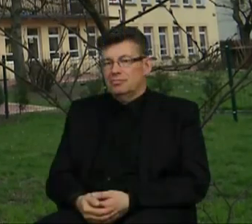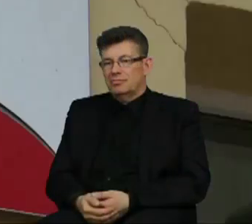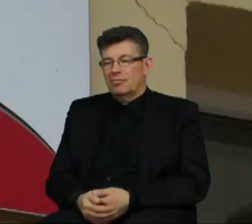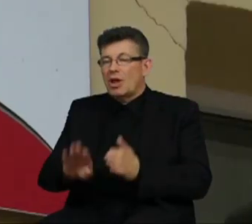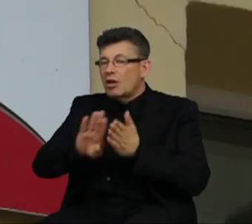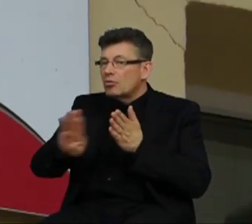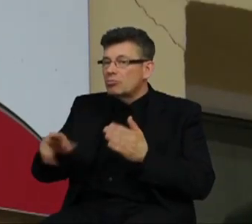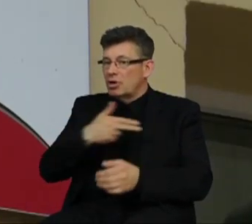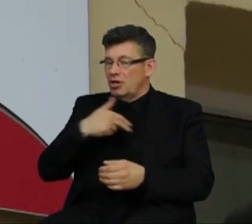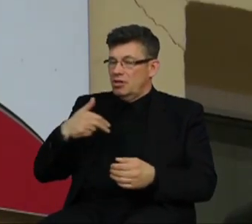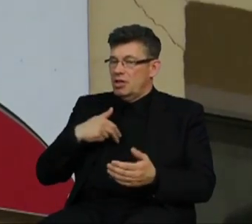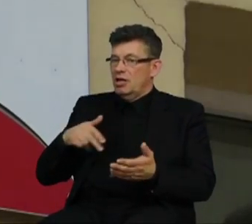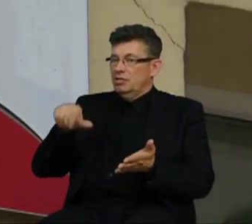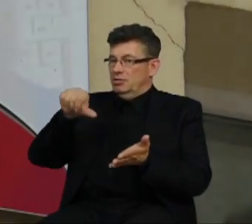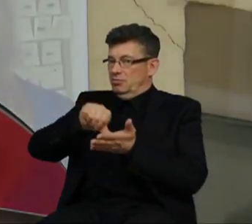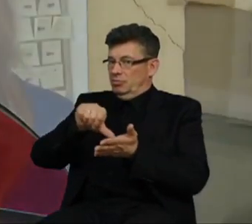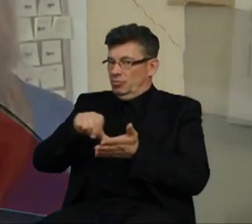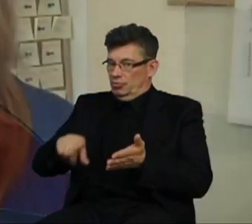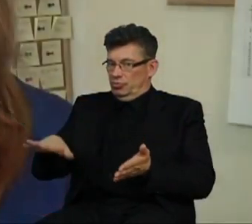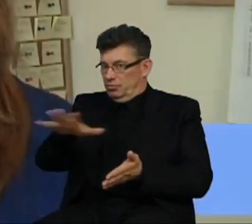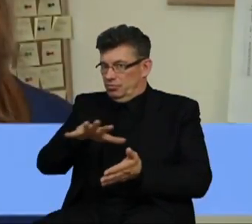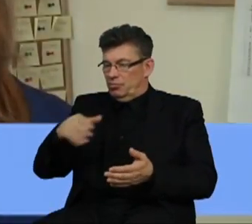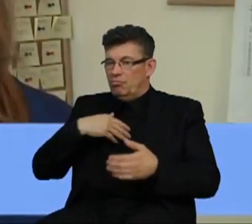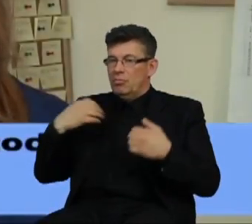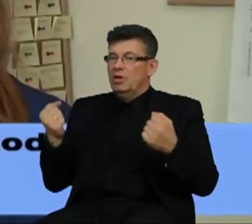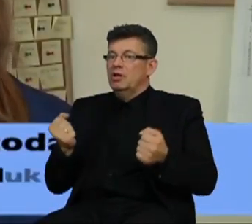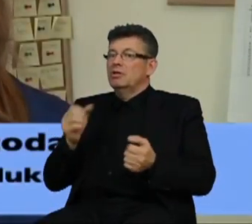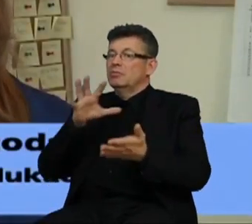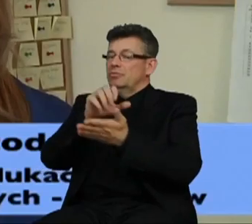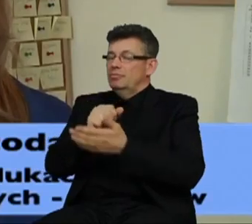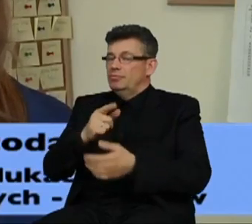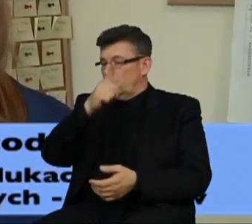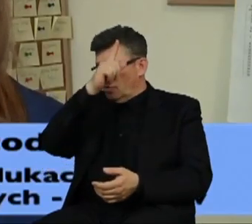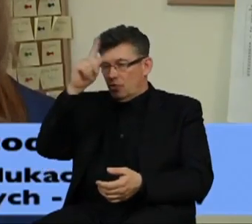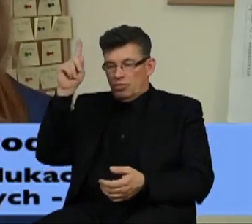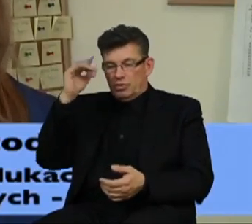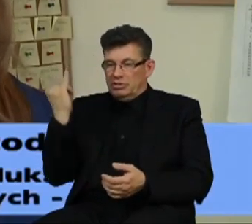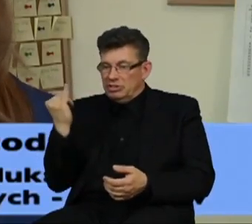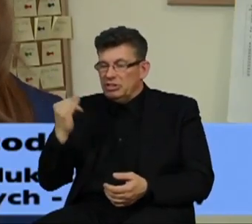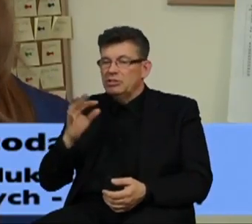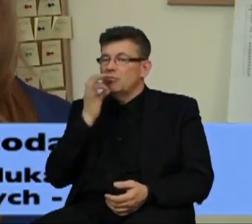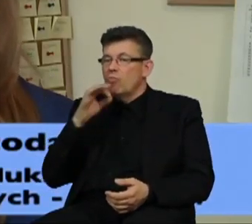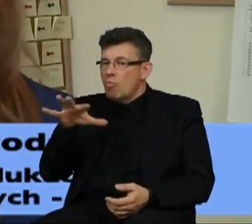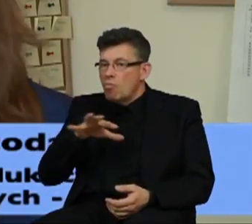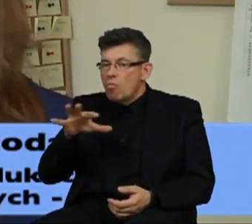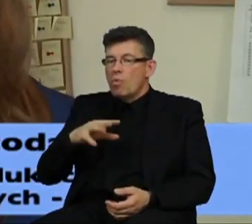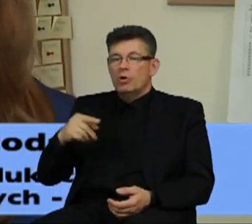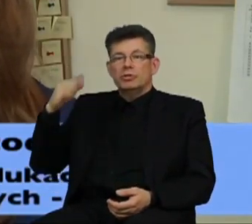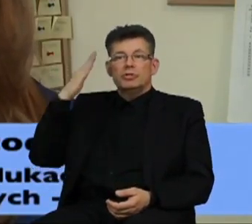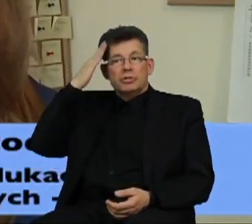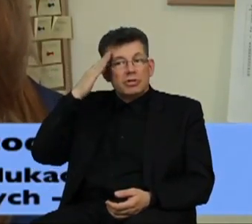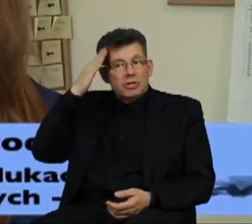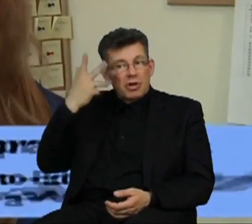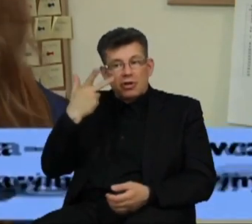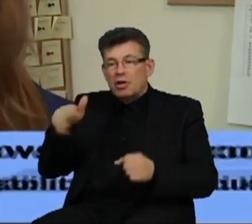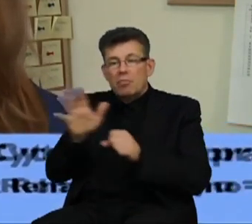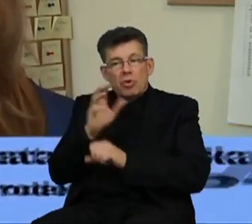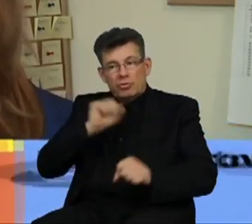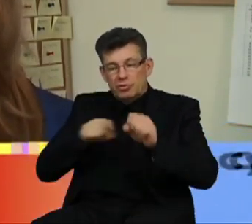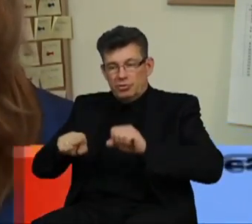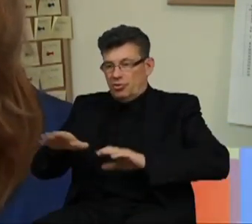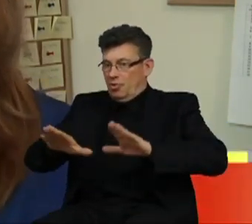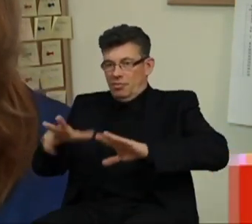Mimo że w naszej placówce zajmujemy się dziećmi i młodzieżą z niepełnosprawnością intelektualną, z głęboką niepełnosprawnością, to wcale to miejsce nie